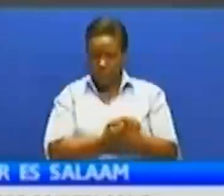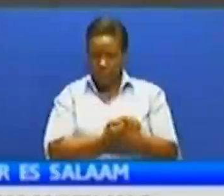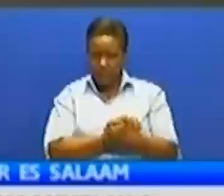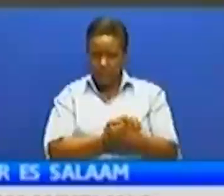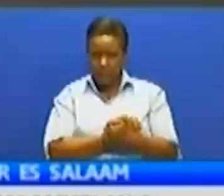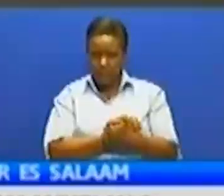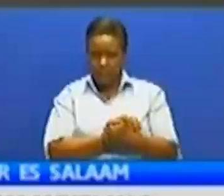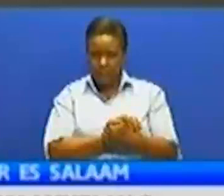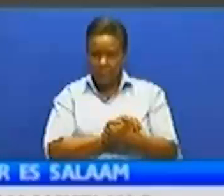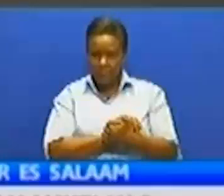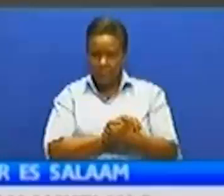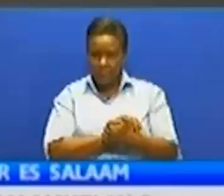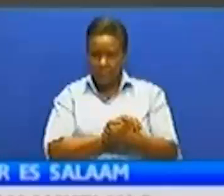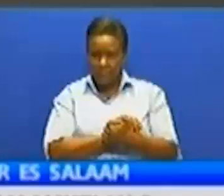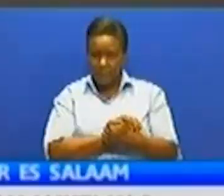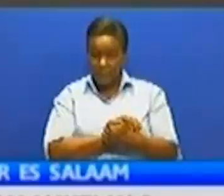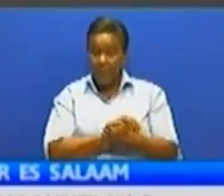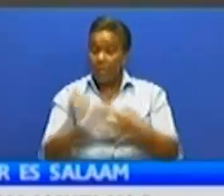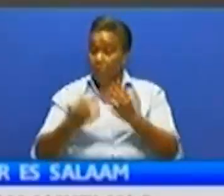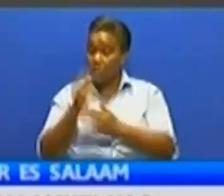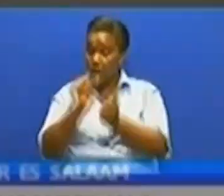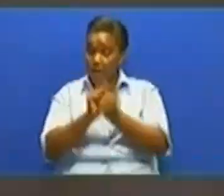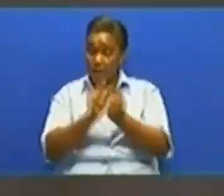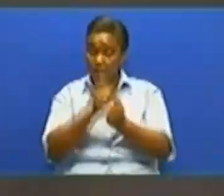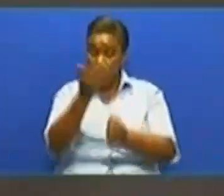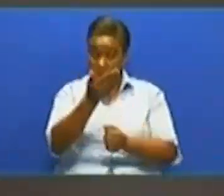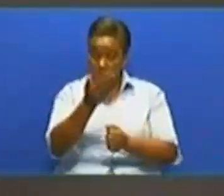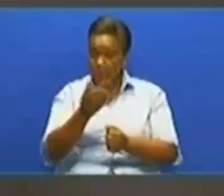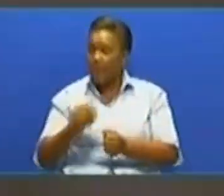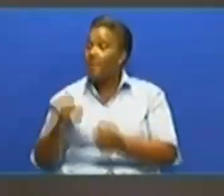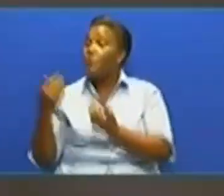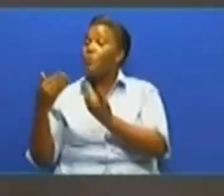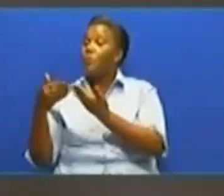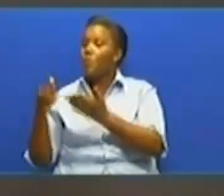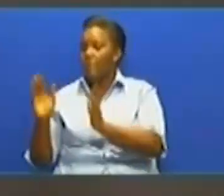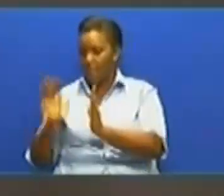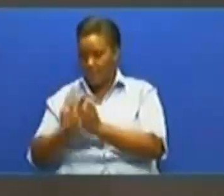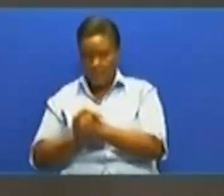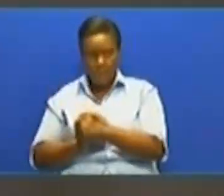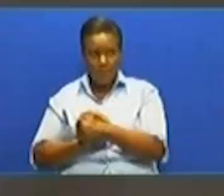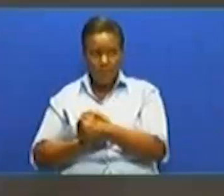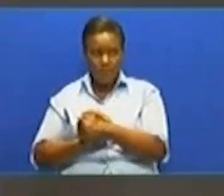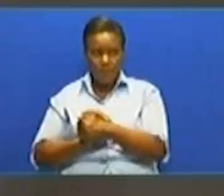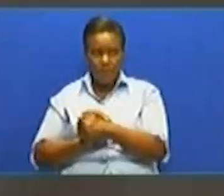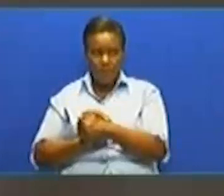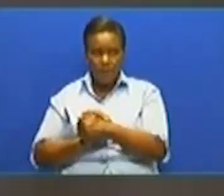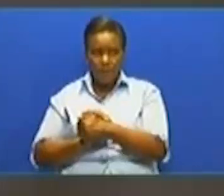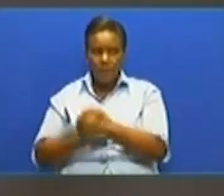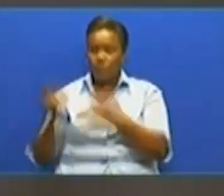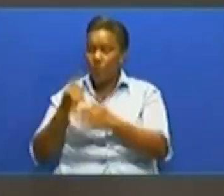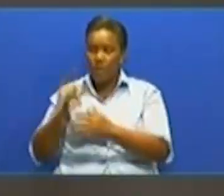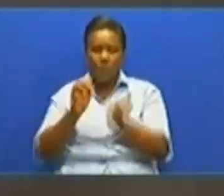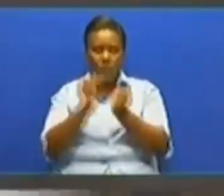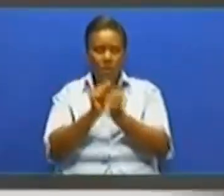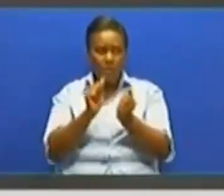idha usnila al-amru itakapoegemezwa jambo li ghairi ahliha, kwa asiye mwenyewe. Kama jambo limeegemezwa kwa